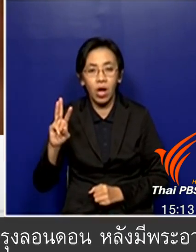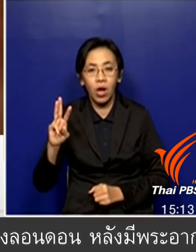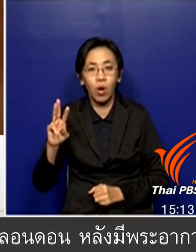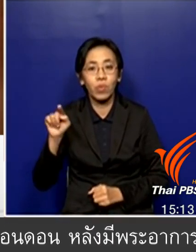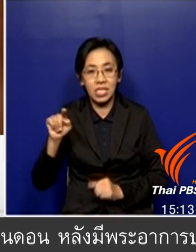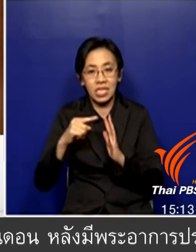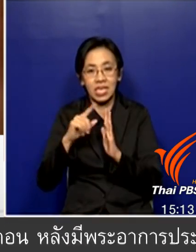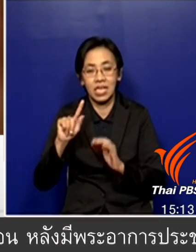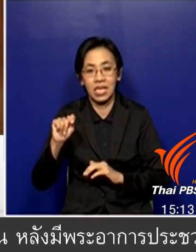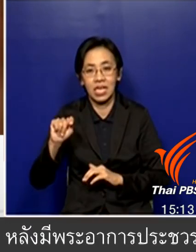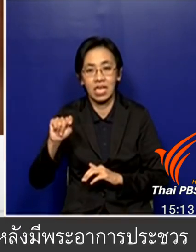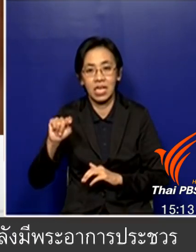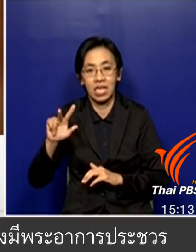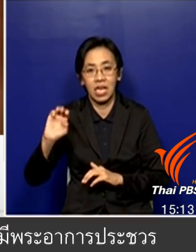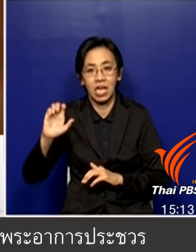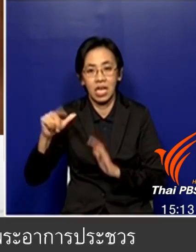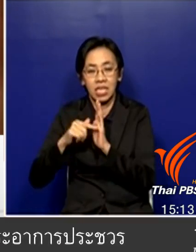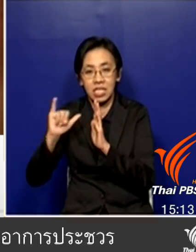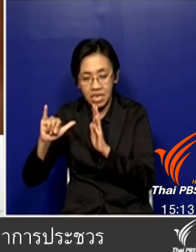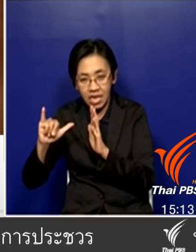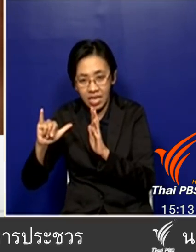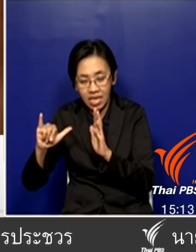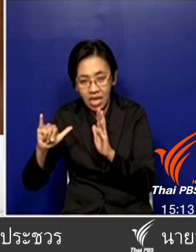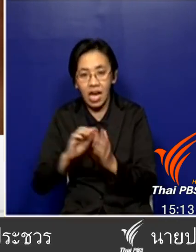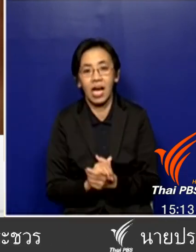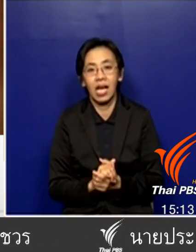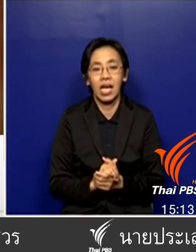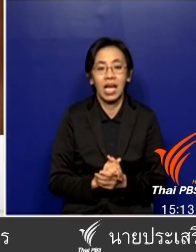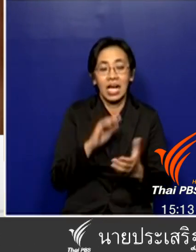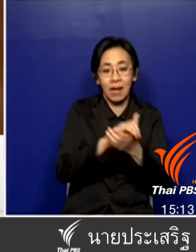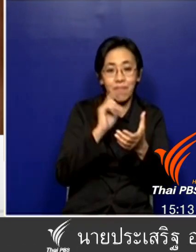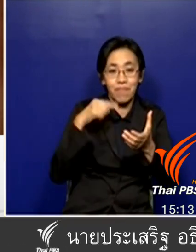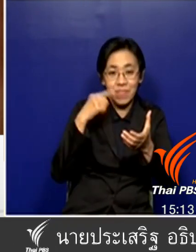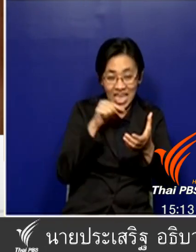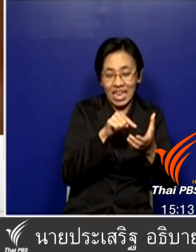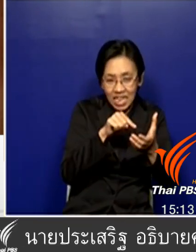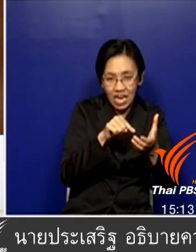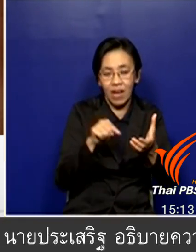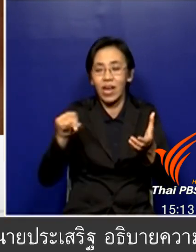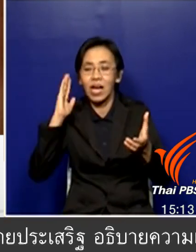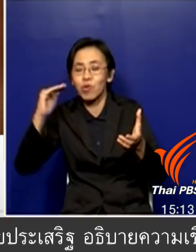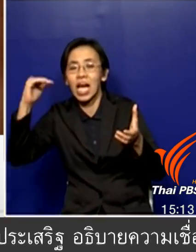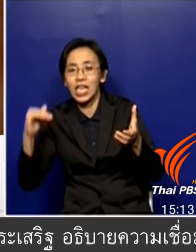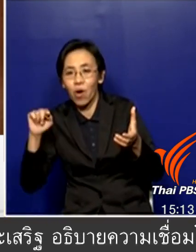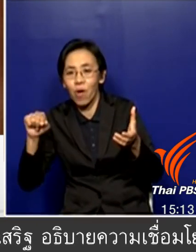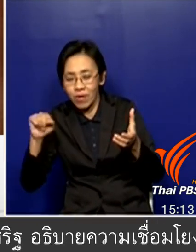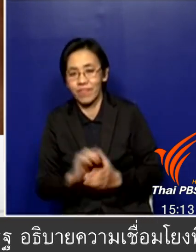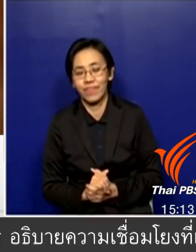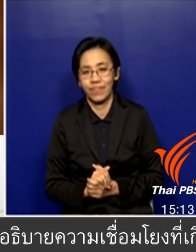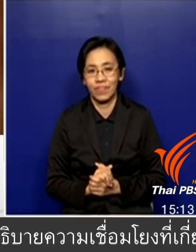puts your wifeคี้ังเป็นปุถ